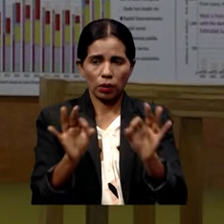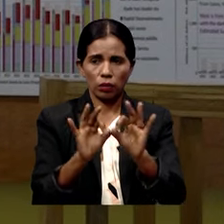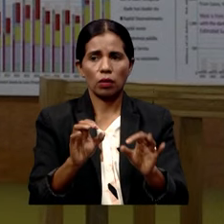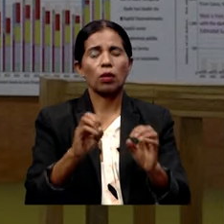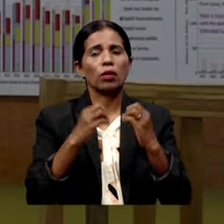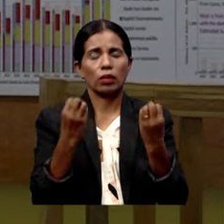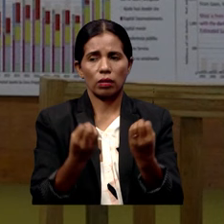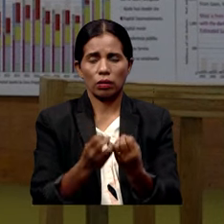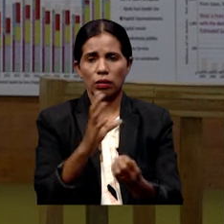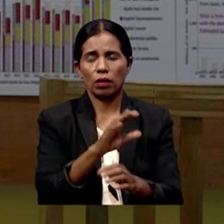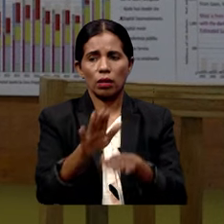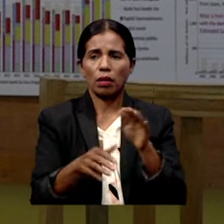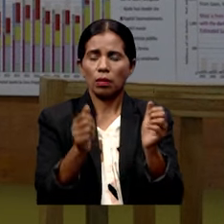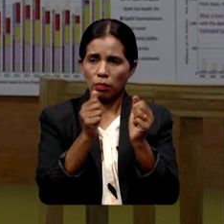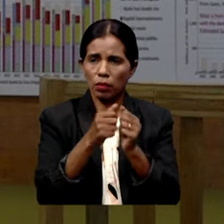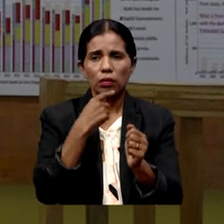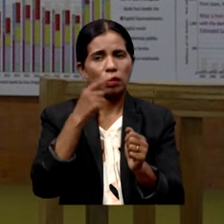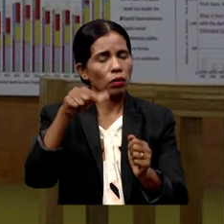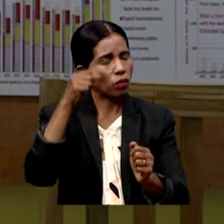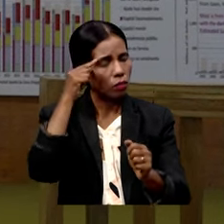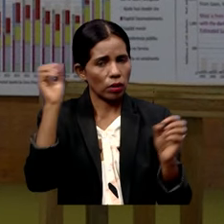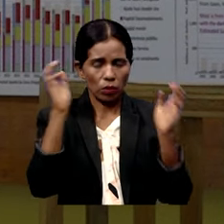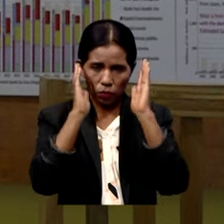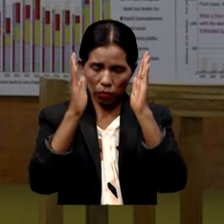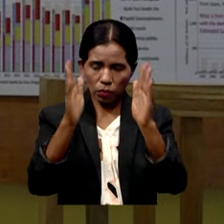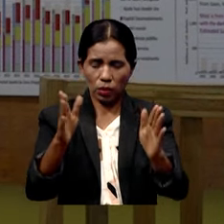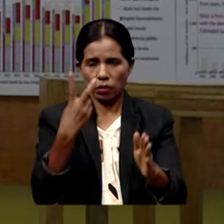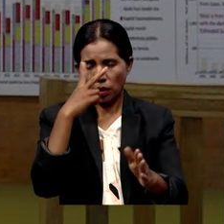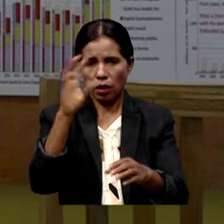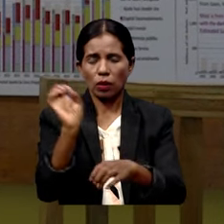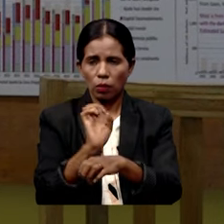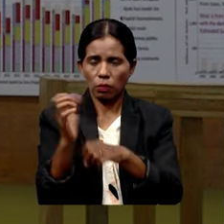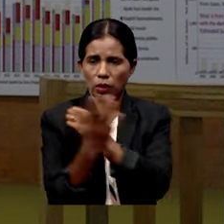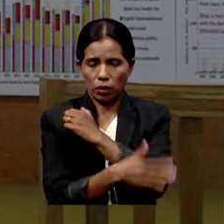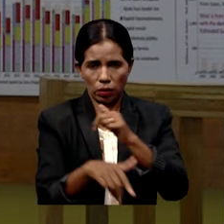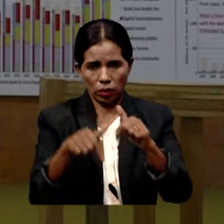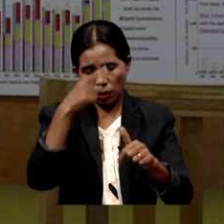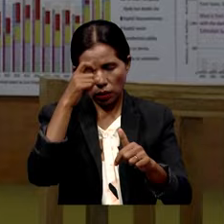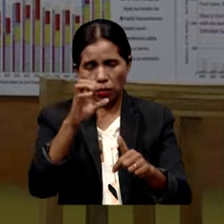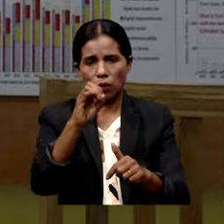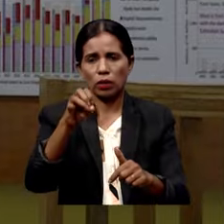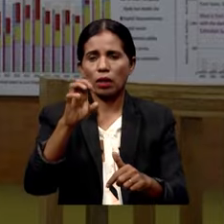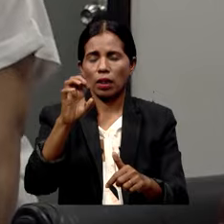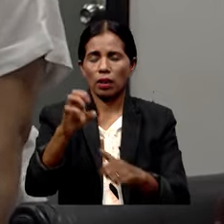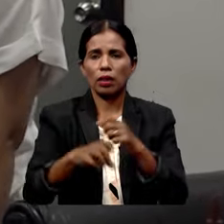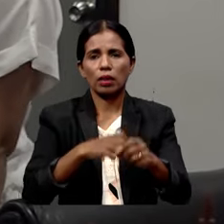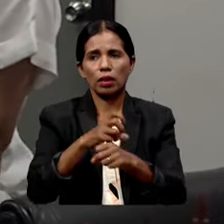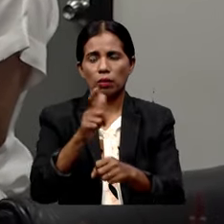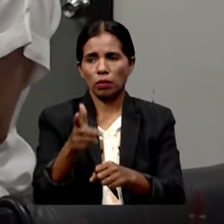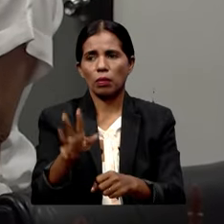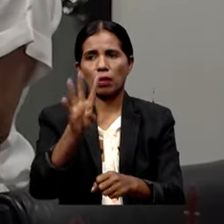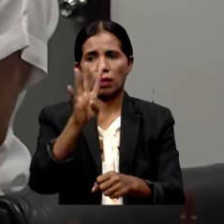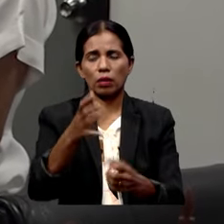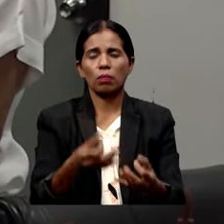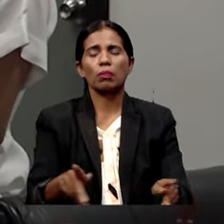Organizasyon non governamental lau hamutu konsidera guvernu laya seridade atau diversifika ekonomi railaran tambah iho OZE tinang riguroron resingat setor